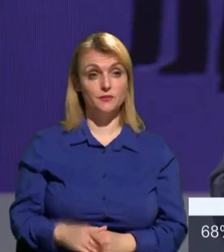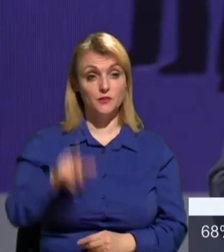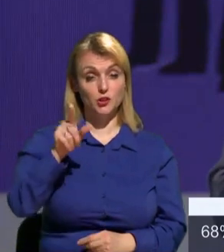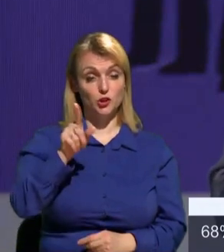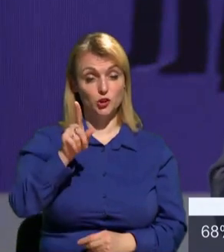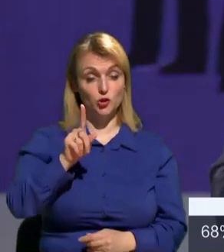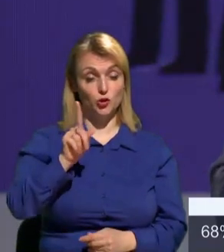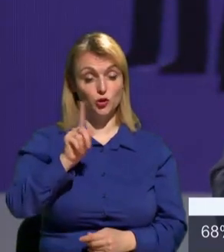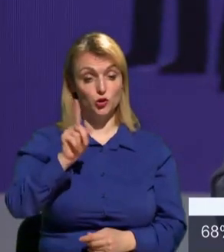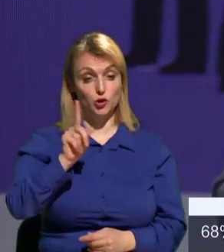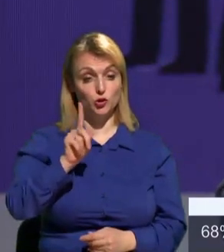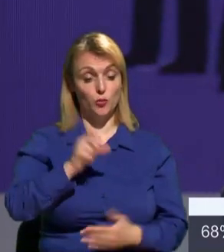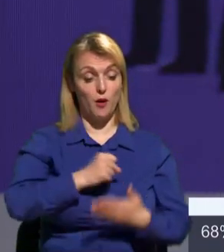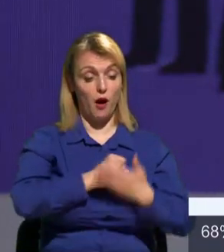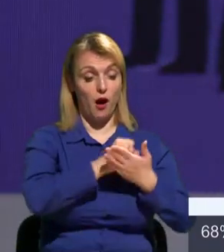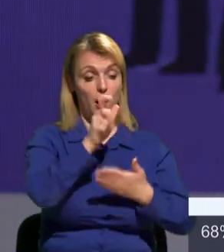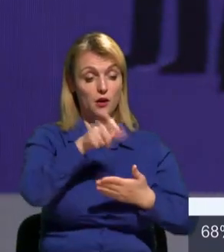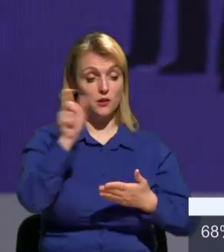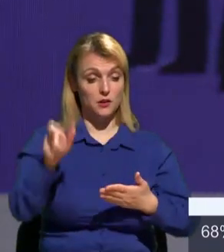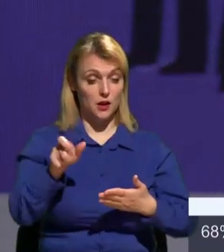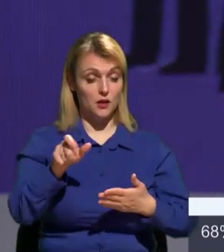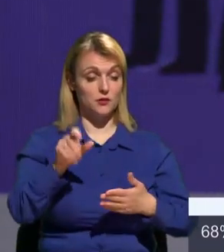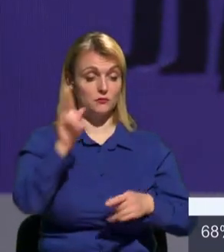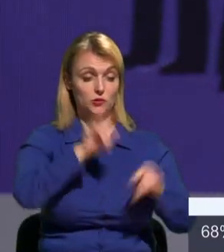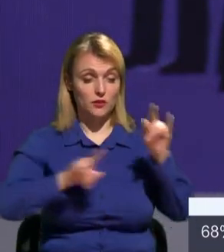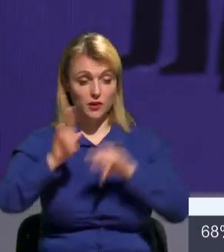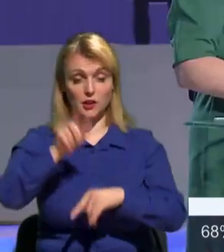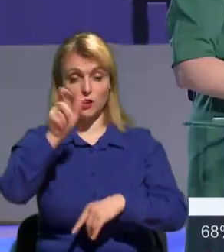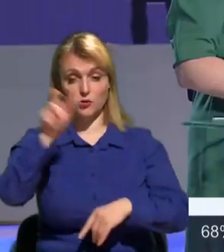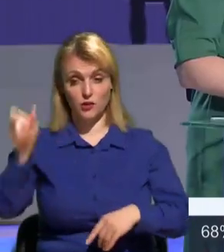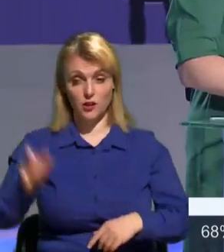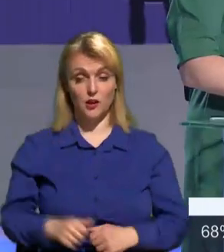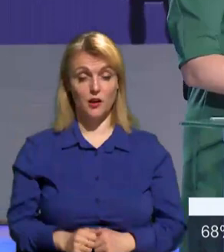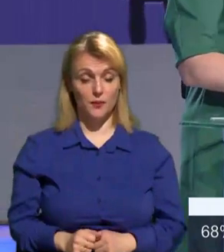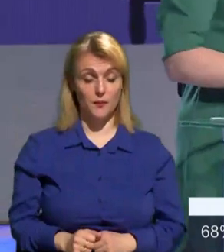cei 32% cel puțin din telespectatori care nu au,